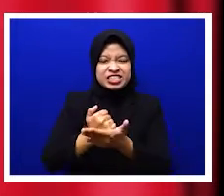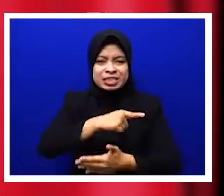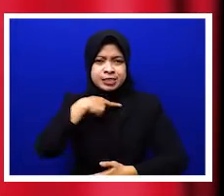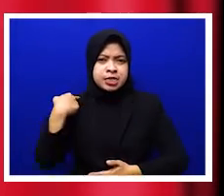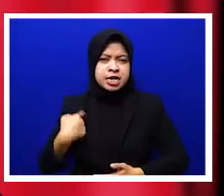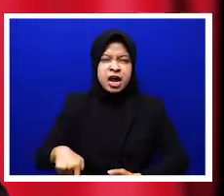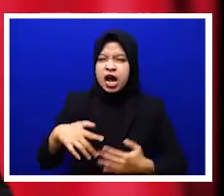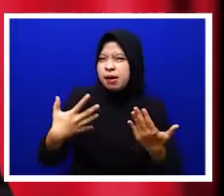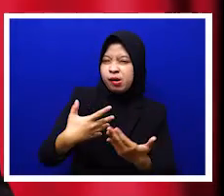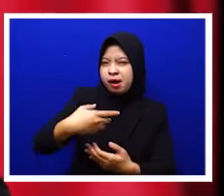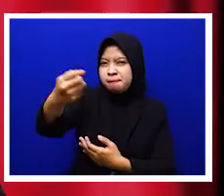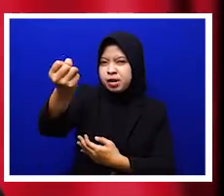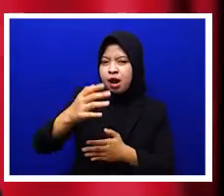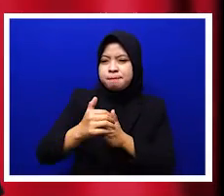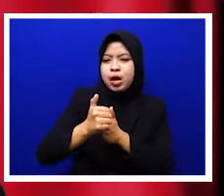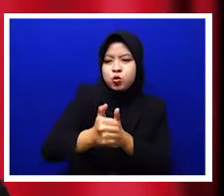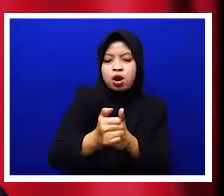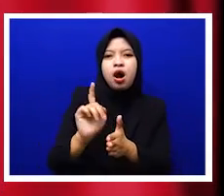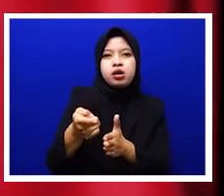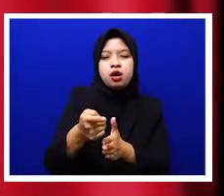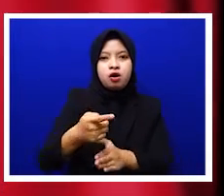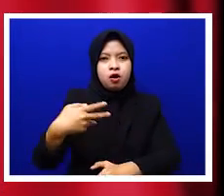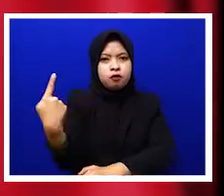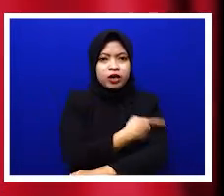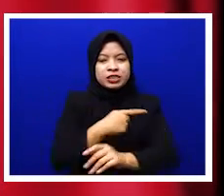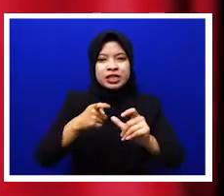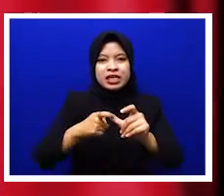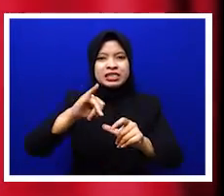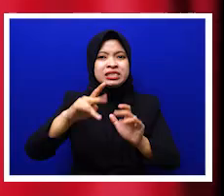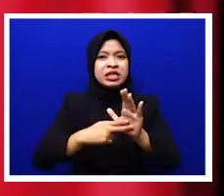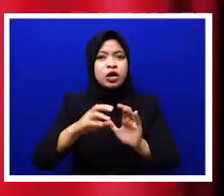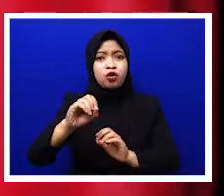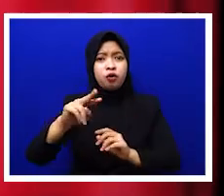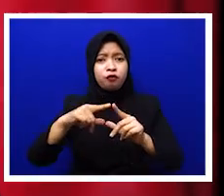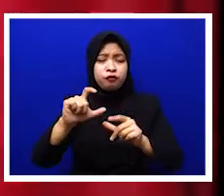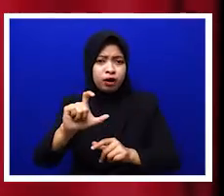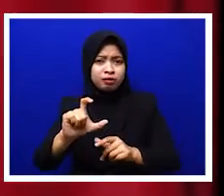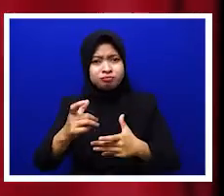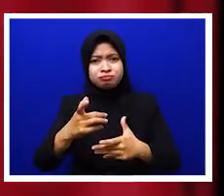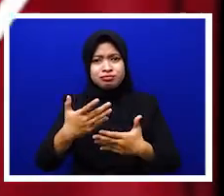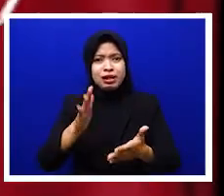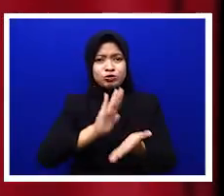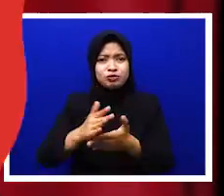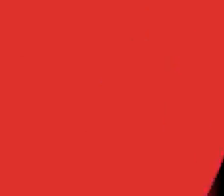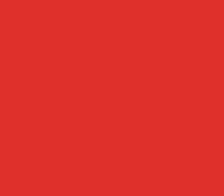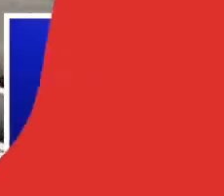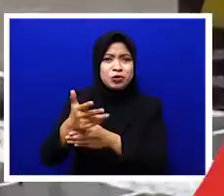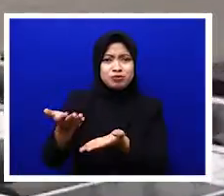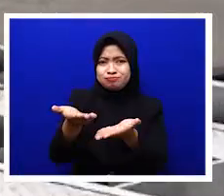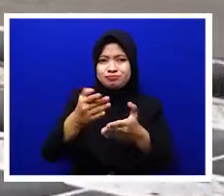katanya mereka punya pedoman pemberian vaksin Sinovac katanya. Mau tahu gimana jelasnya, lihat aja nih video berikutnya.